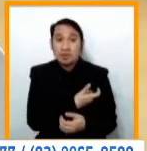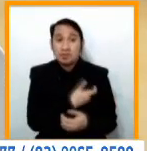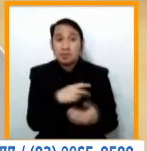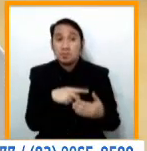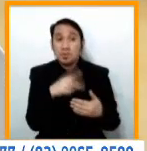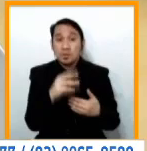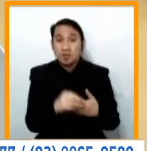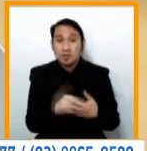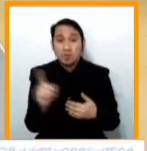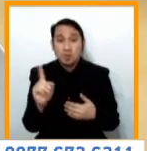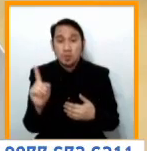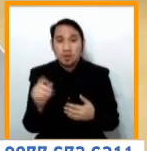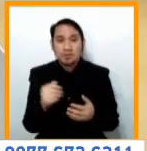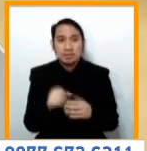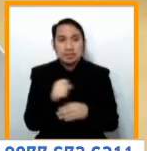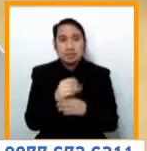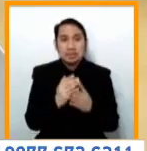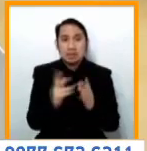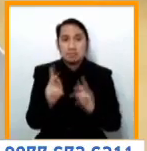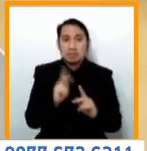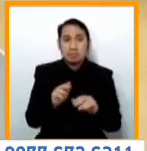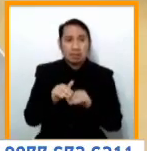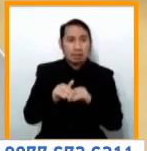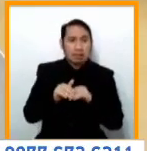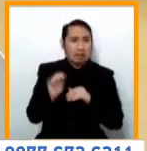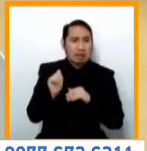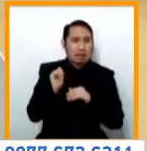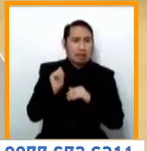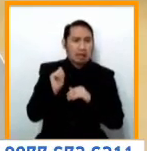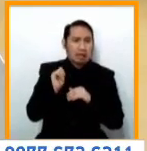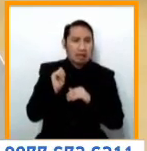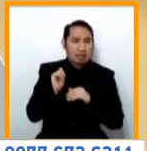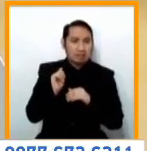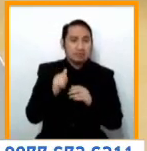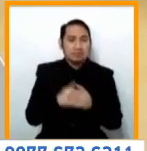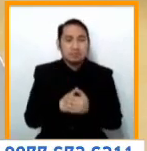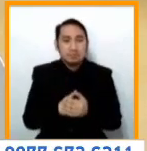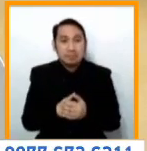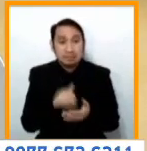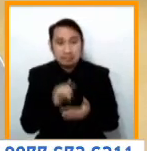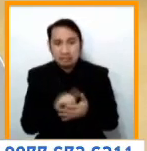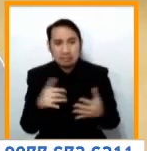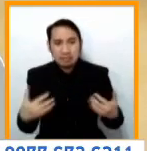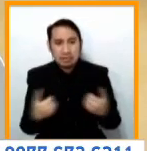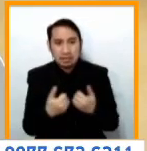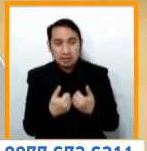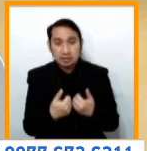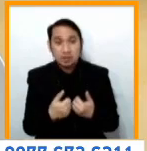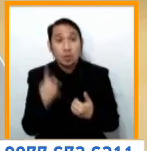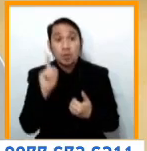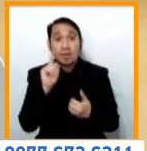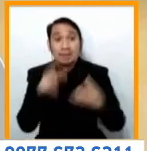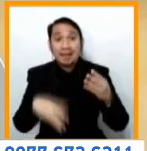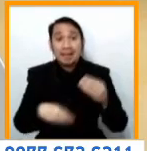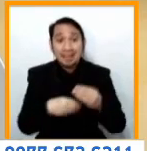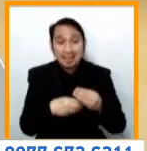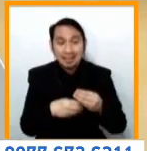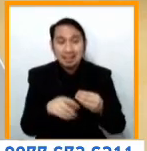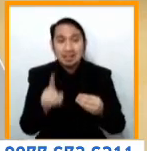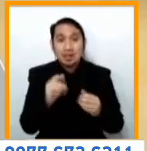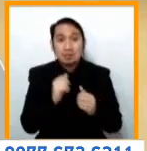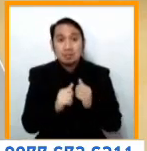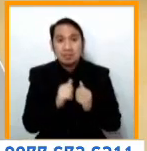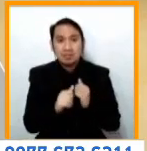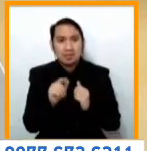vaccine hesitancy o takot na magpabakuna ng ilang individual. Nakakadagdag pa rito ang mga tinatawag na anti-vaxxers o yung